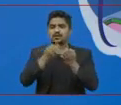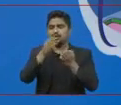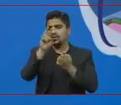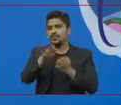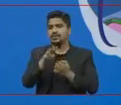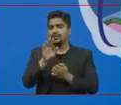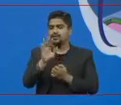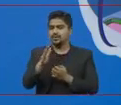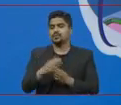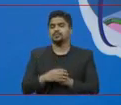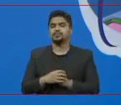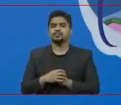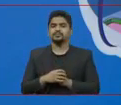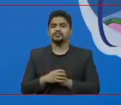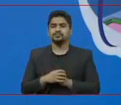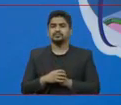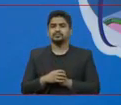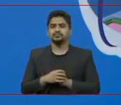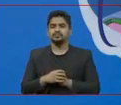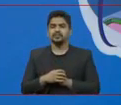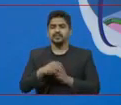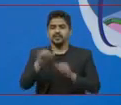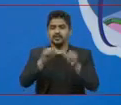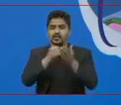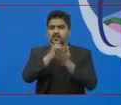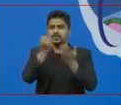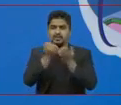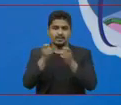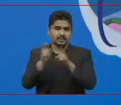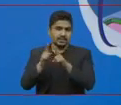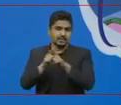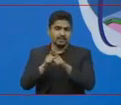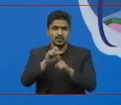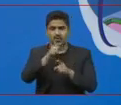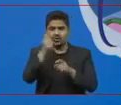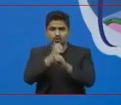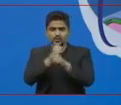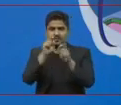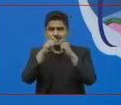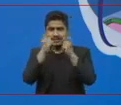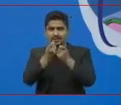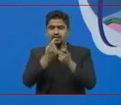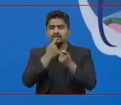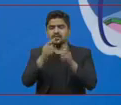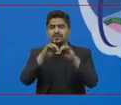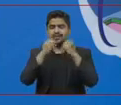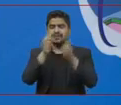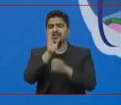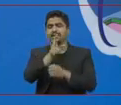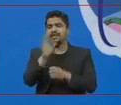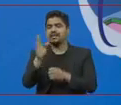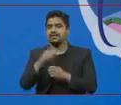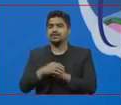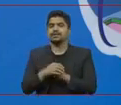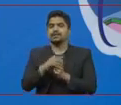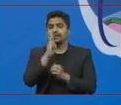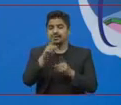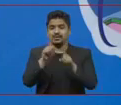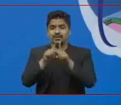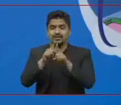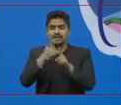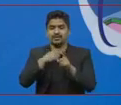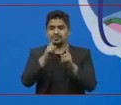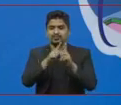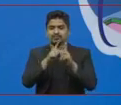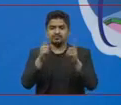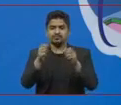स्थिति अहिले धेरै ठाउँमा छैन, जति नै प्रयास गरे पनि। अर्को जोखिमयुक्त क्षेत्र भनेको सार्वजनिक यातायात हो। त्यहाँ पनि हामी एक